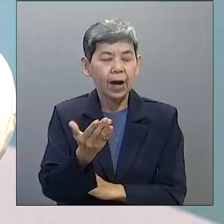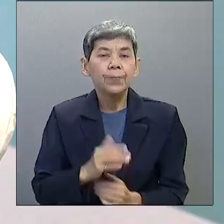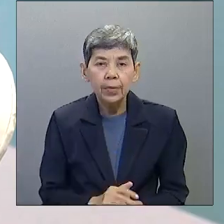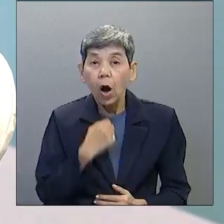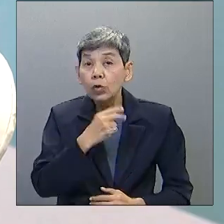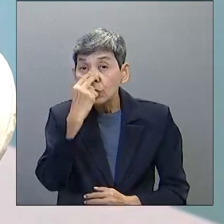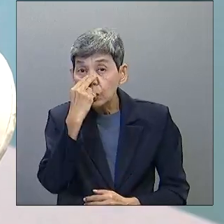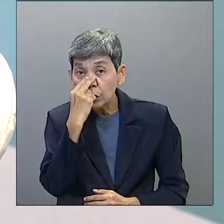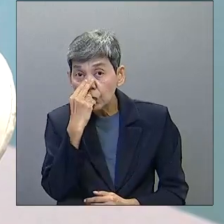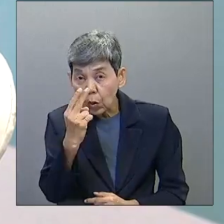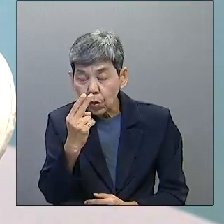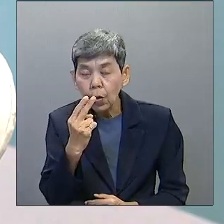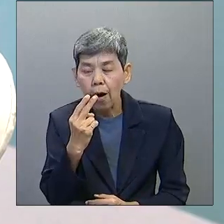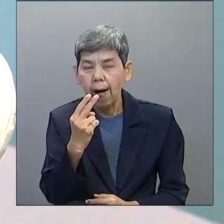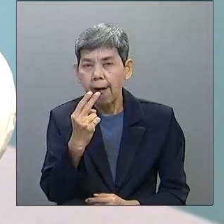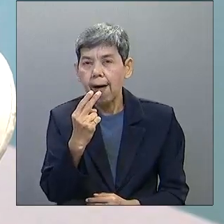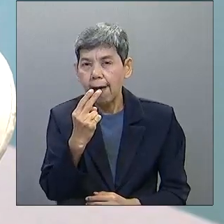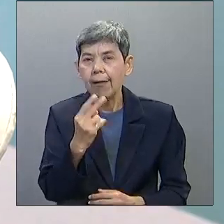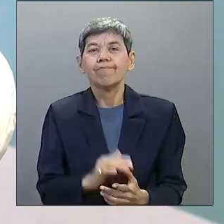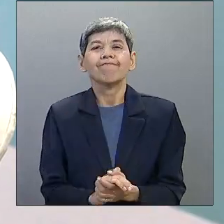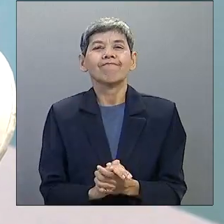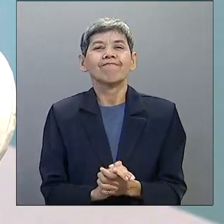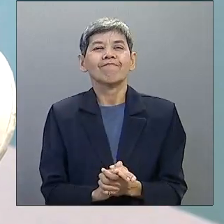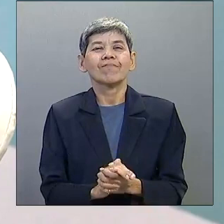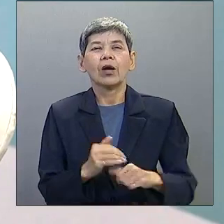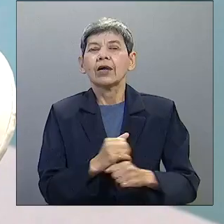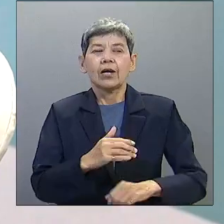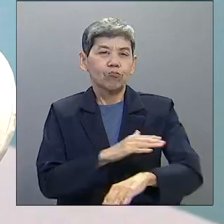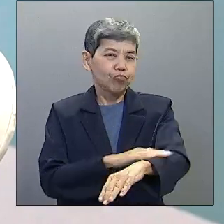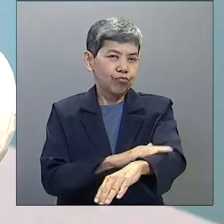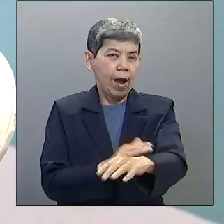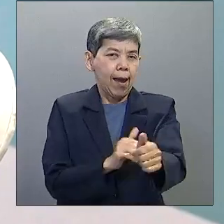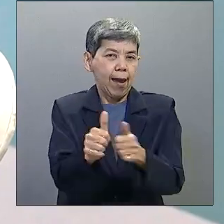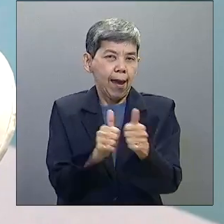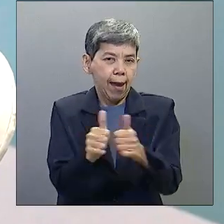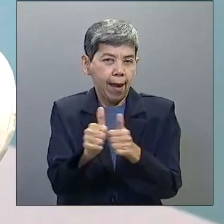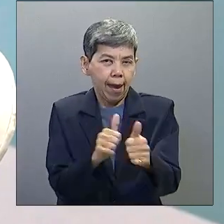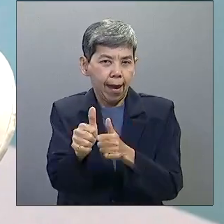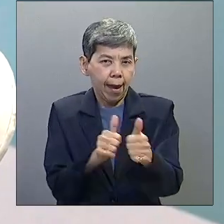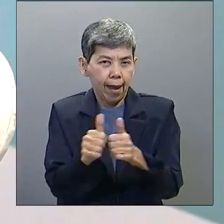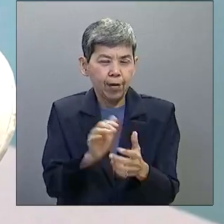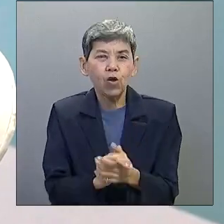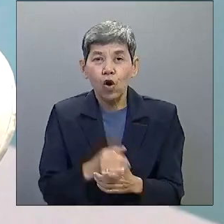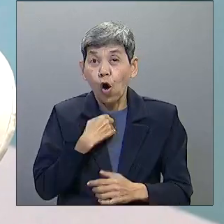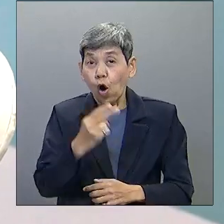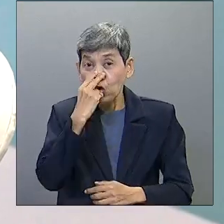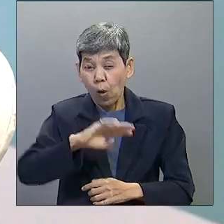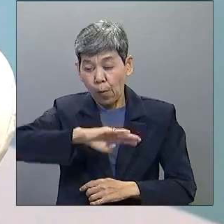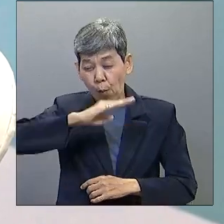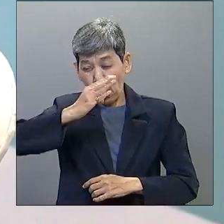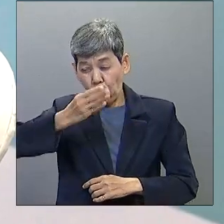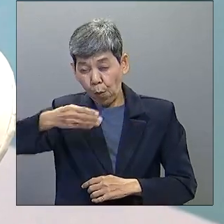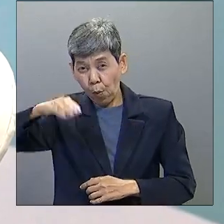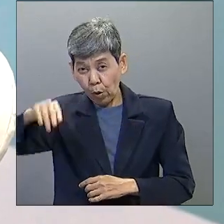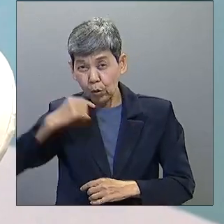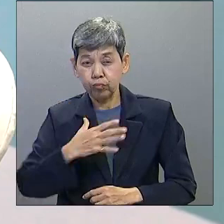ปดูนะคะการกลับมาอีกครั้งของสีสันชาติพันธุ์และการแข่งขันนะคะของนักซิ่งแห่งขุนเขาในรายการ